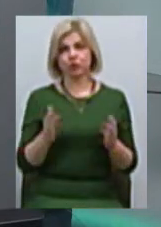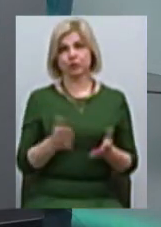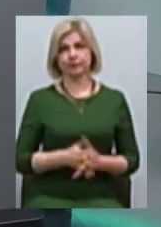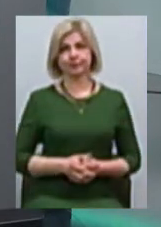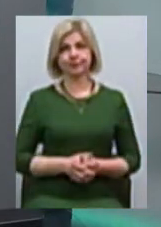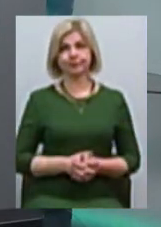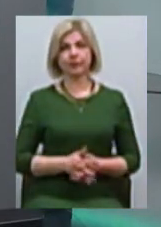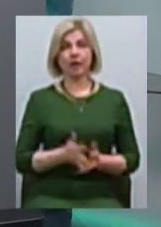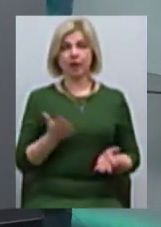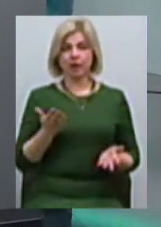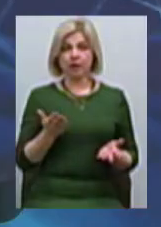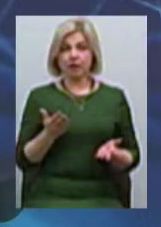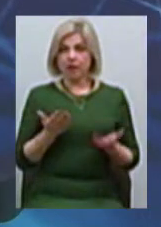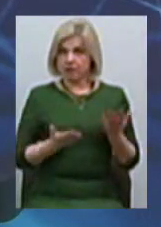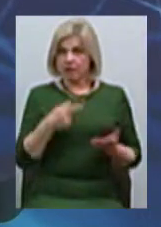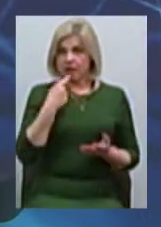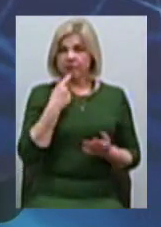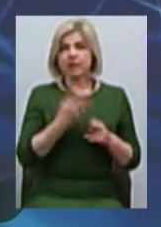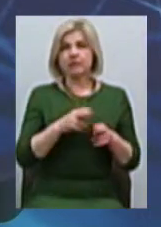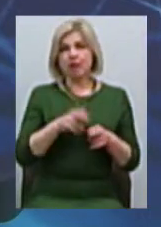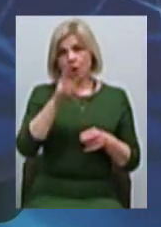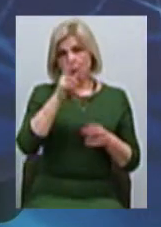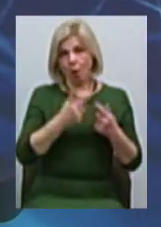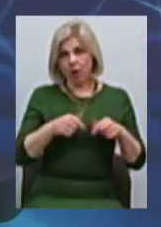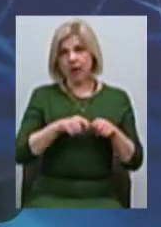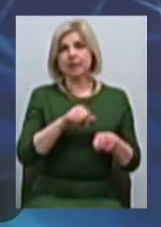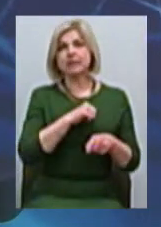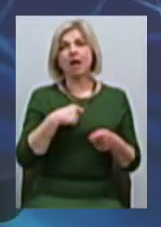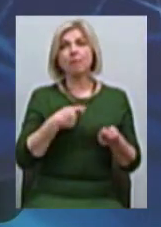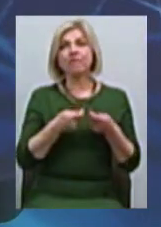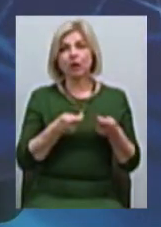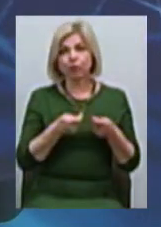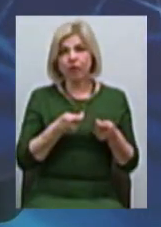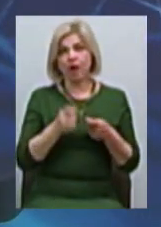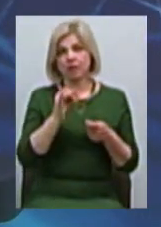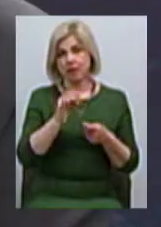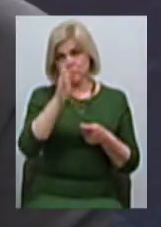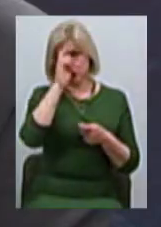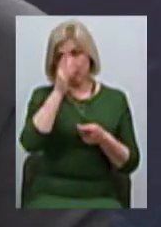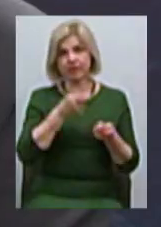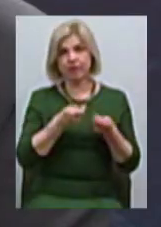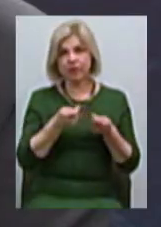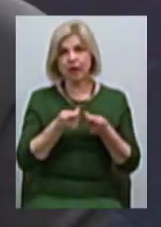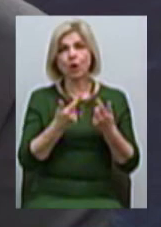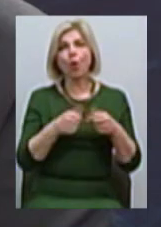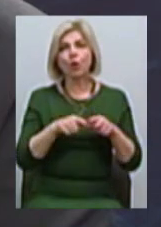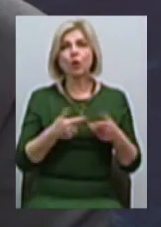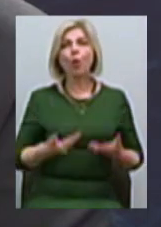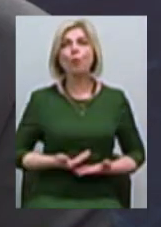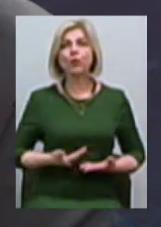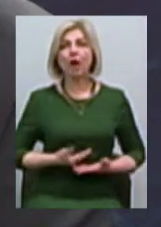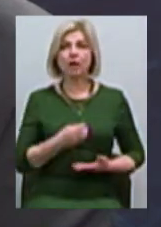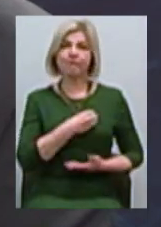Розповсюджувати так. Якщо ми кажемо, це органи державної влади, органи місцевого самоврядування, органи комунальної власності.